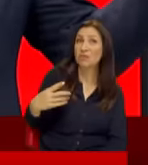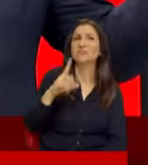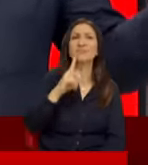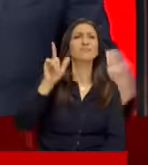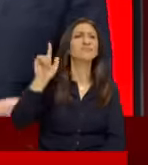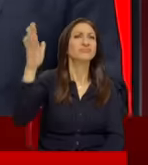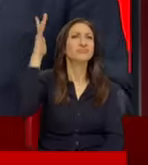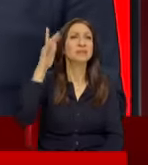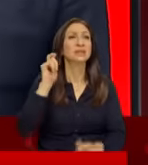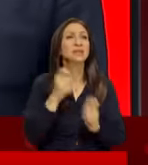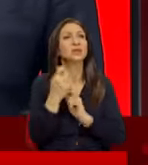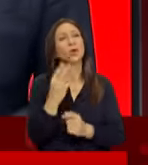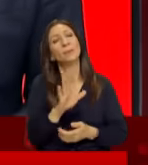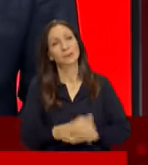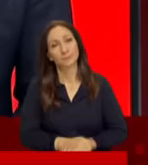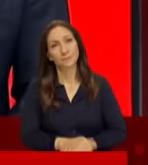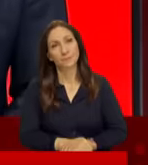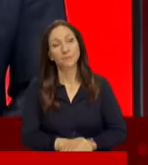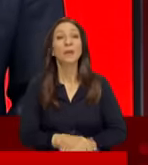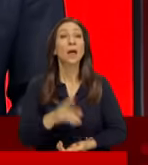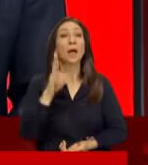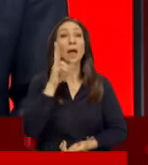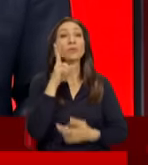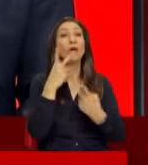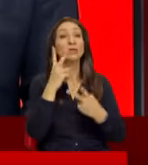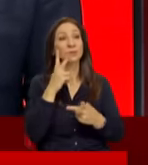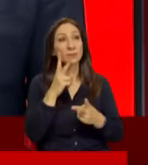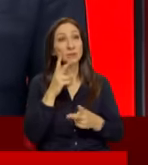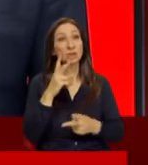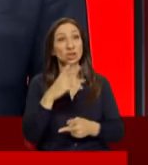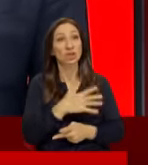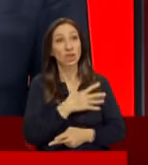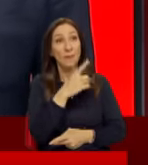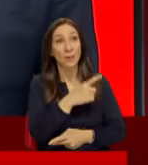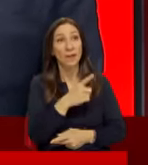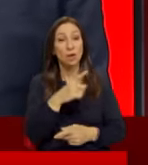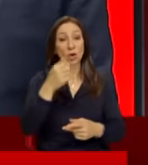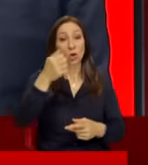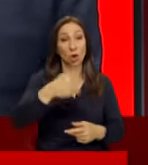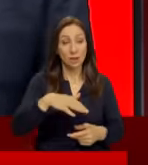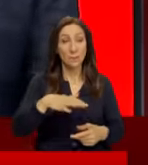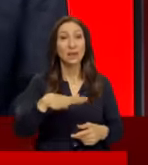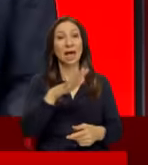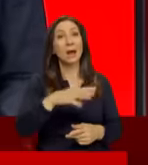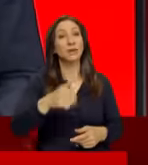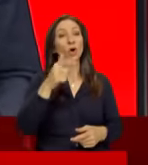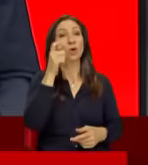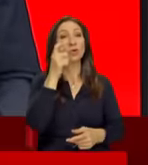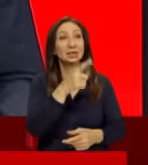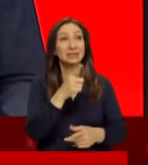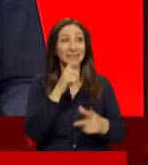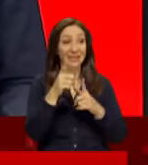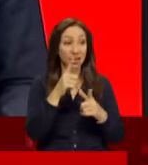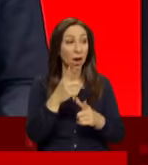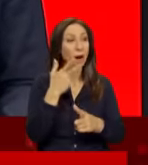orada değişiklik olmadı. En son çıkışı Cumhuriyet Halk Partisi kurmayları, genel başkanı Özgür Özel'in